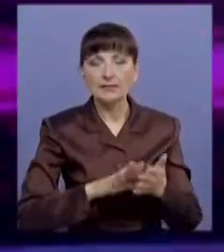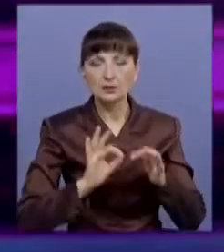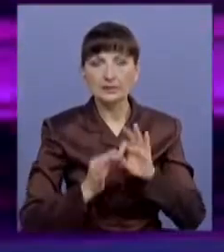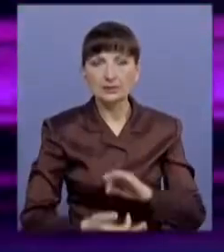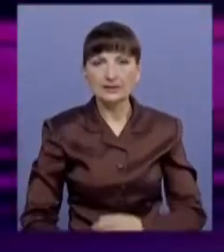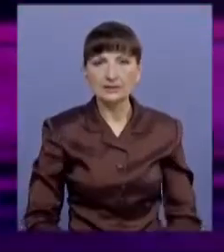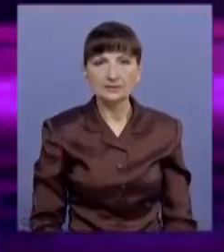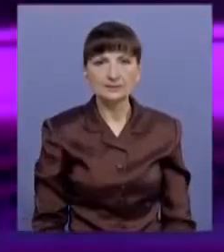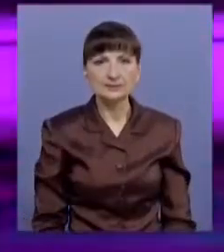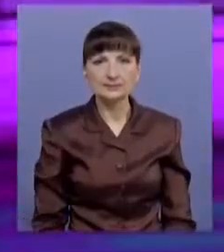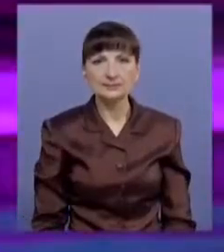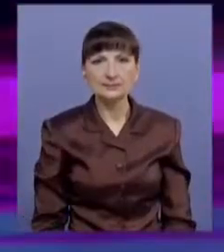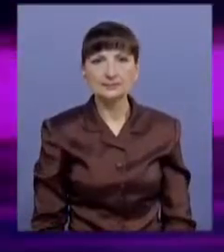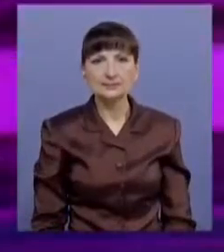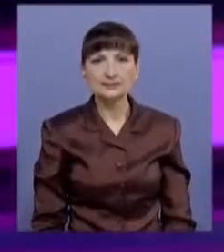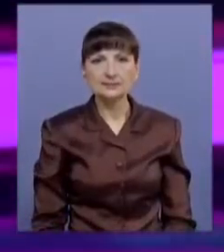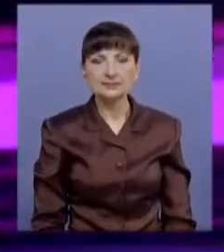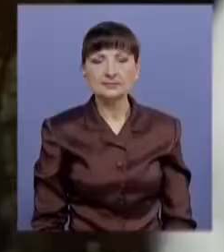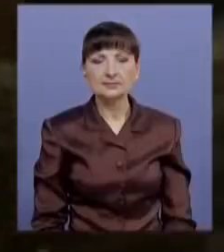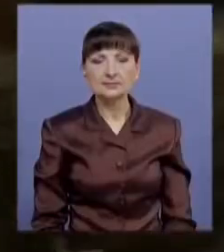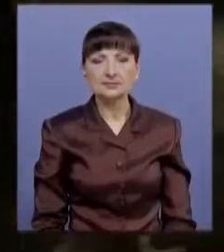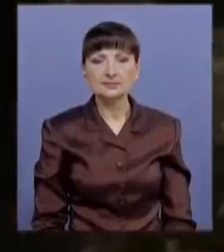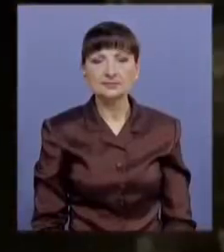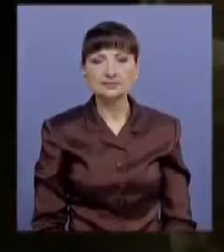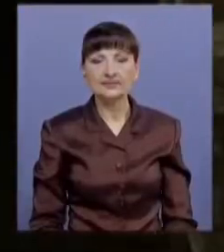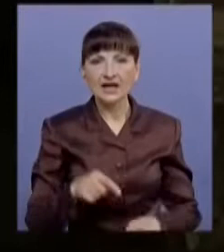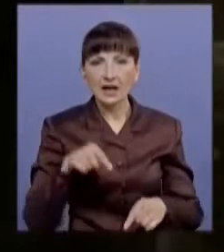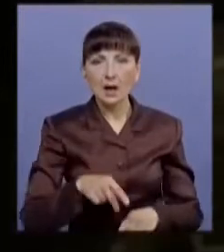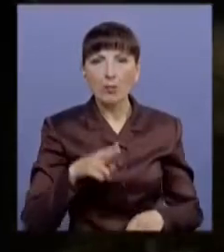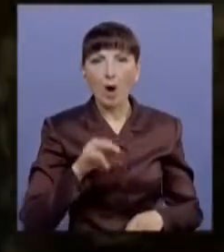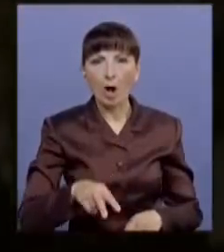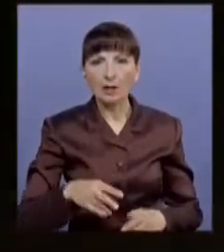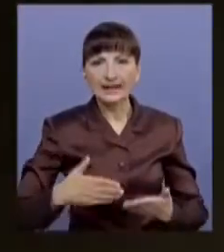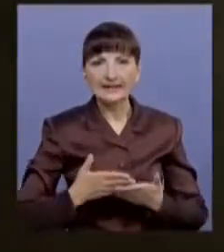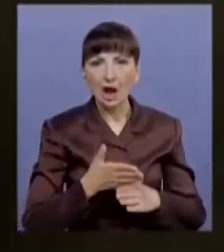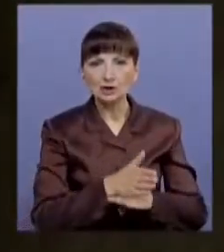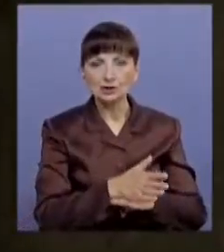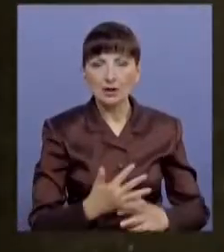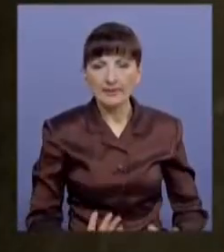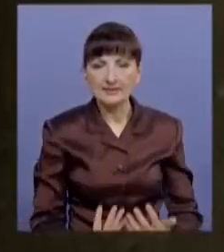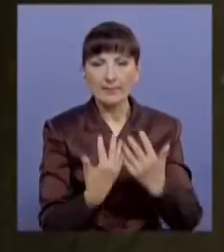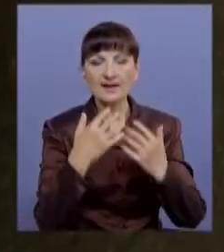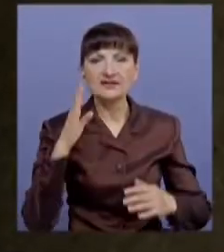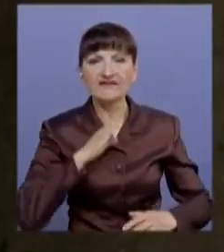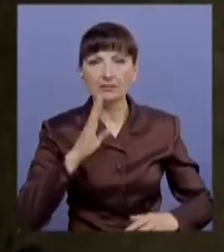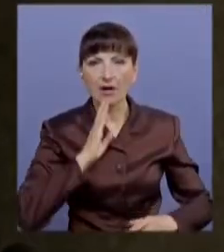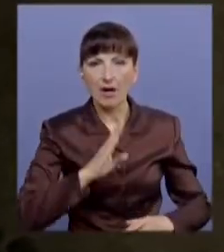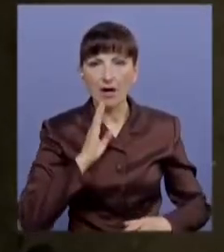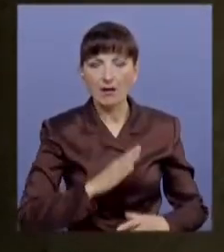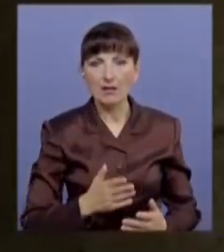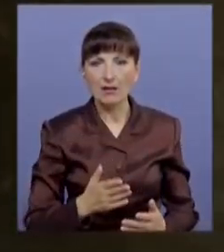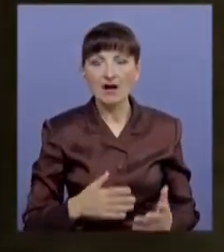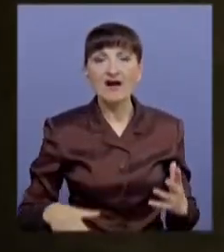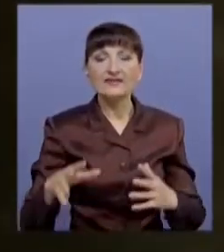услышала проблемы обеспокоенных жителей. Везде по полу трещины, вот с этих трещин поднимается вода каждый раз. То